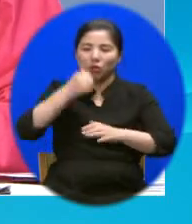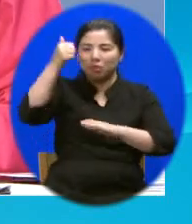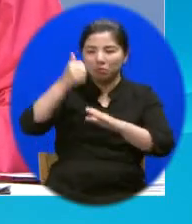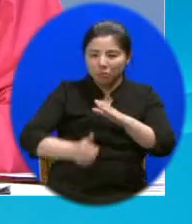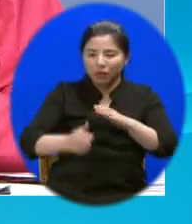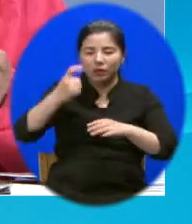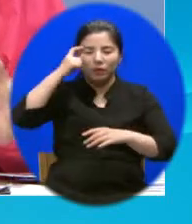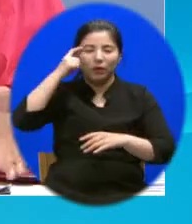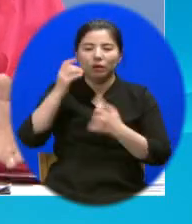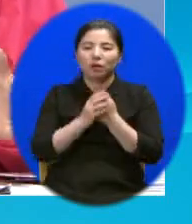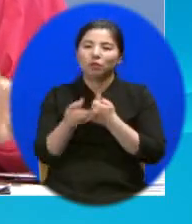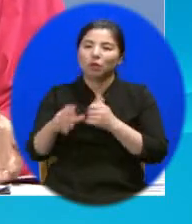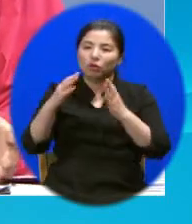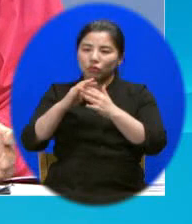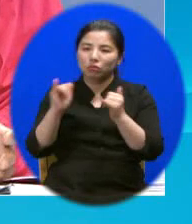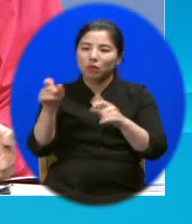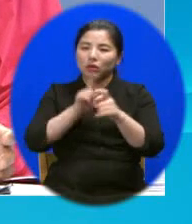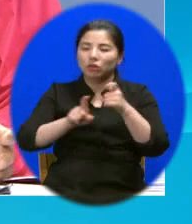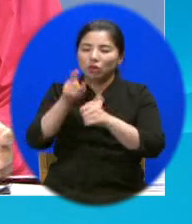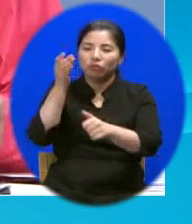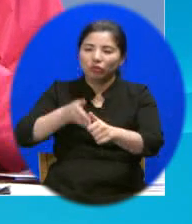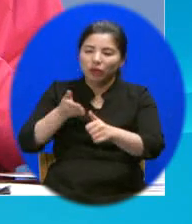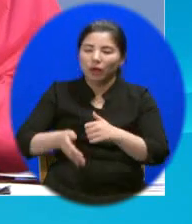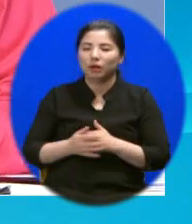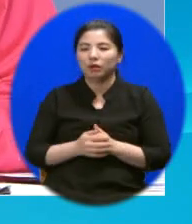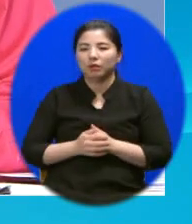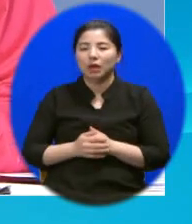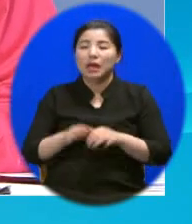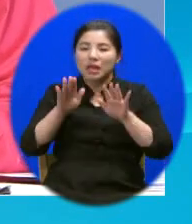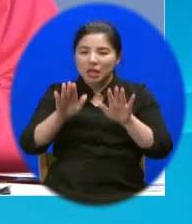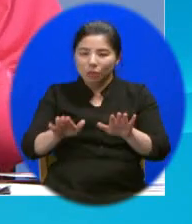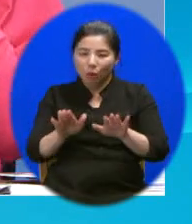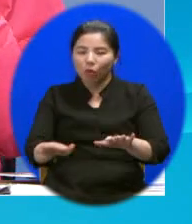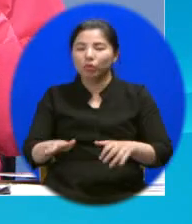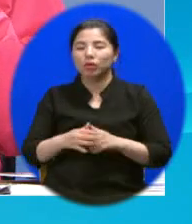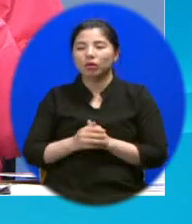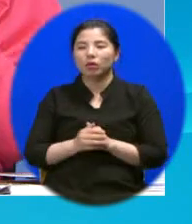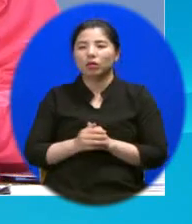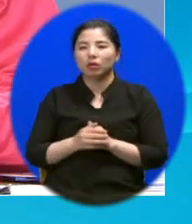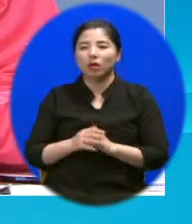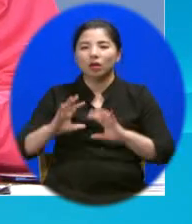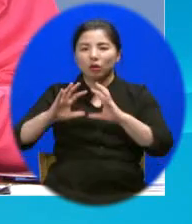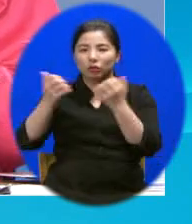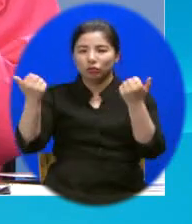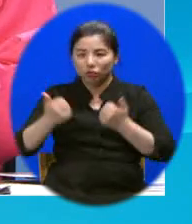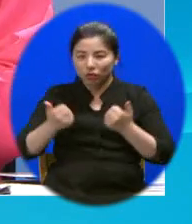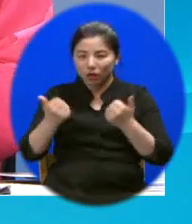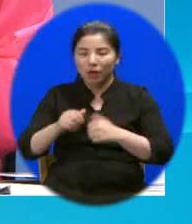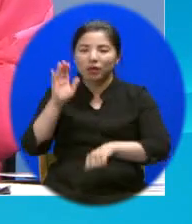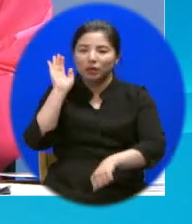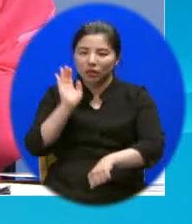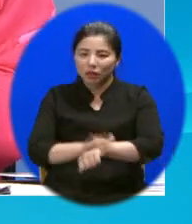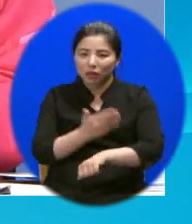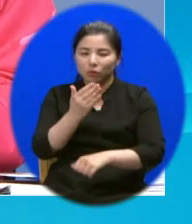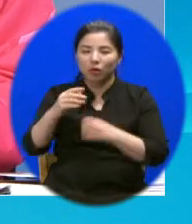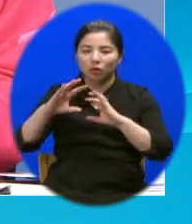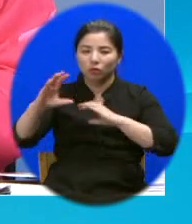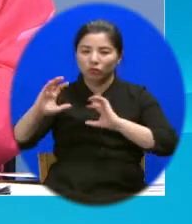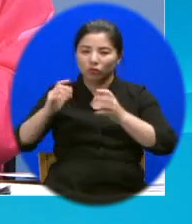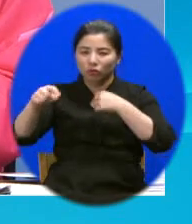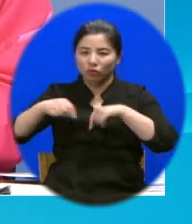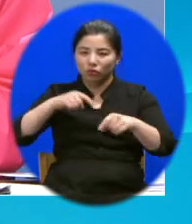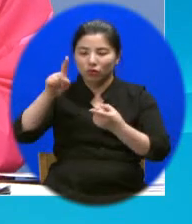생각하기 때문에 국민들한테 다시 한번 부서 드려요 이번에야 말로 우리 국회가 잘못된 국정 운영에